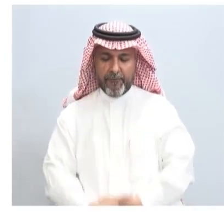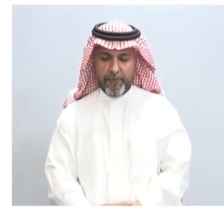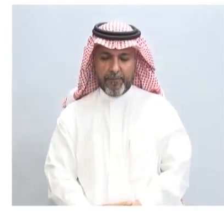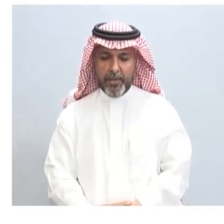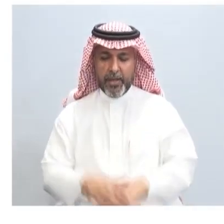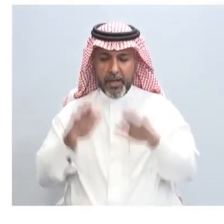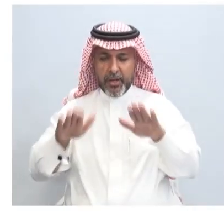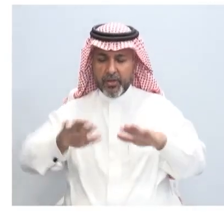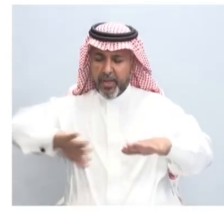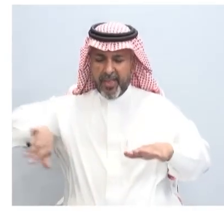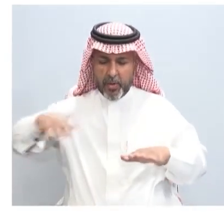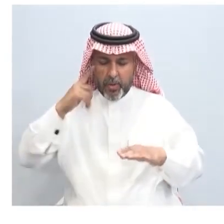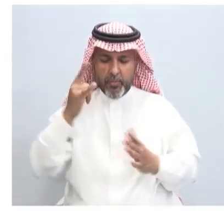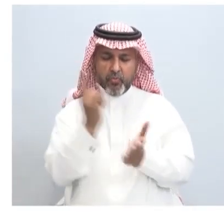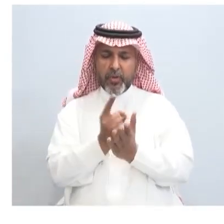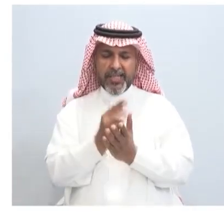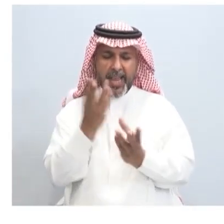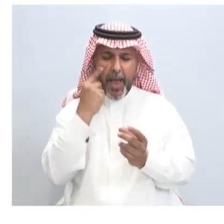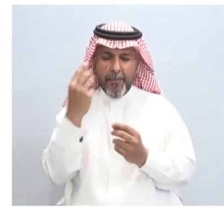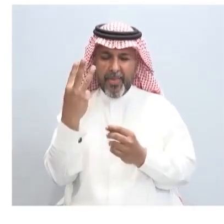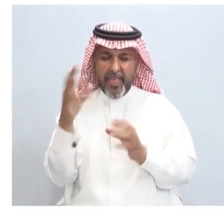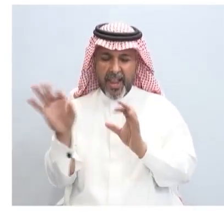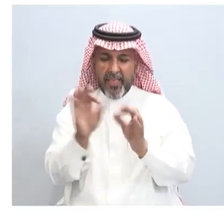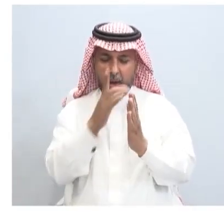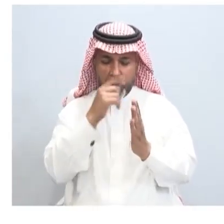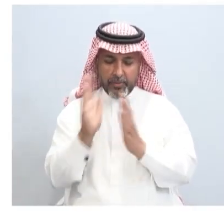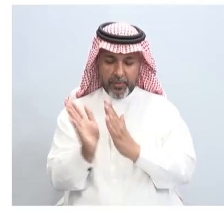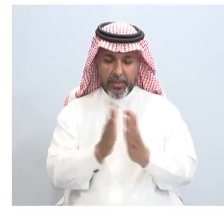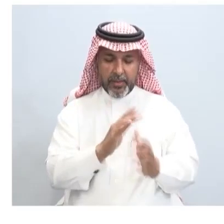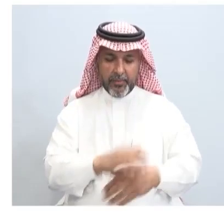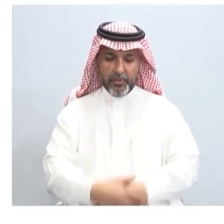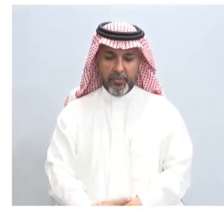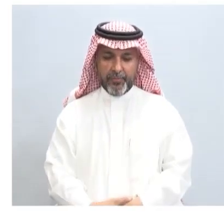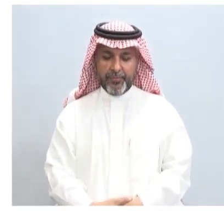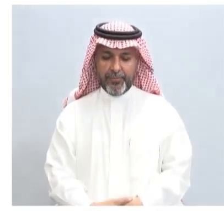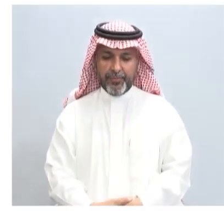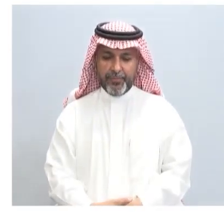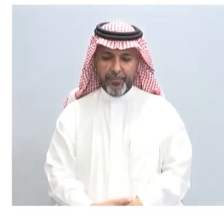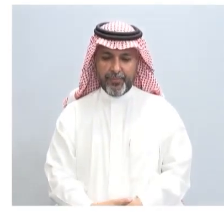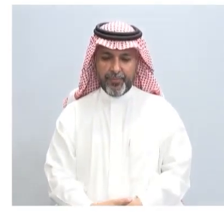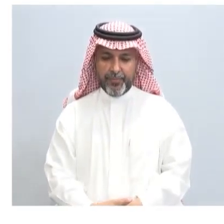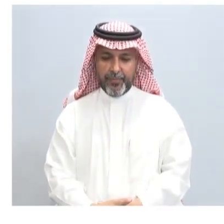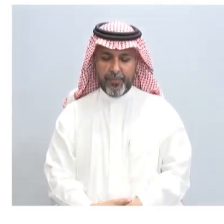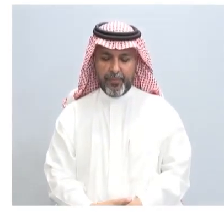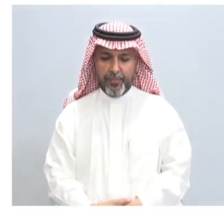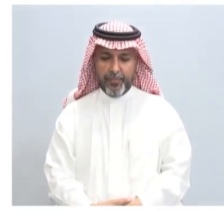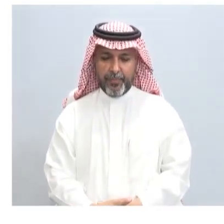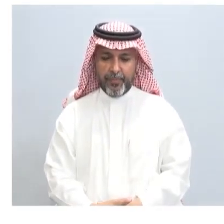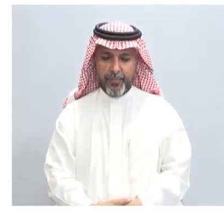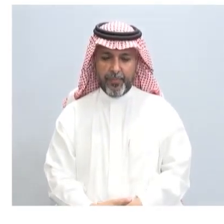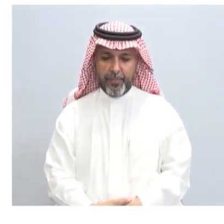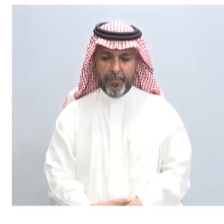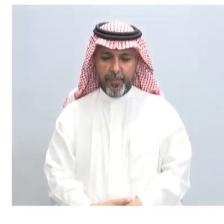ويختلف عن الامين فطالما ان يهمني الترتيب يهم الترتيب فبالتالي بستخدم ايش بستخدم